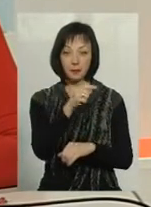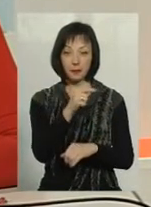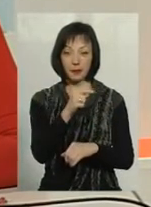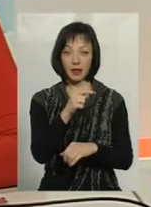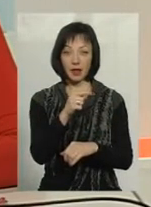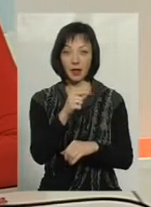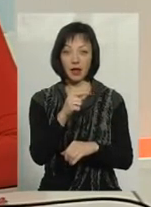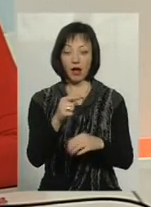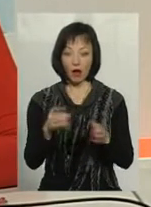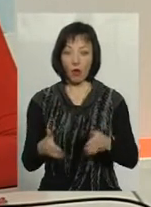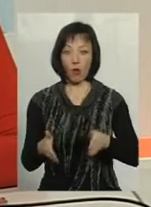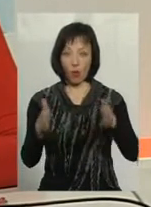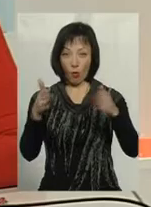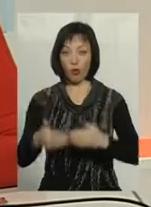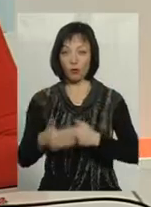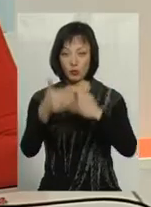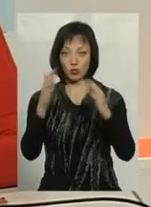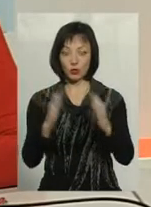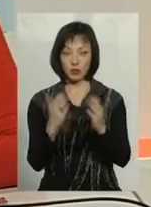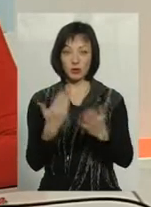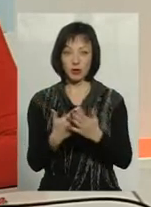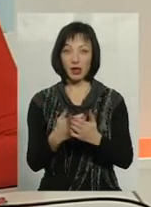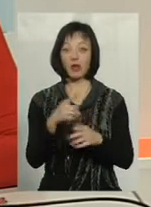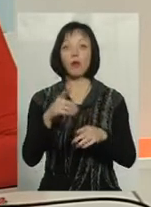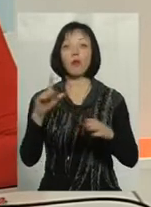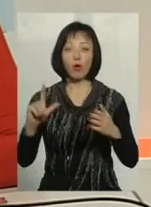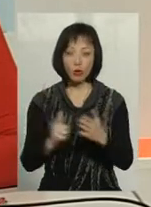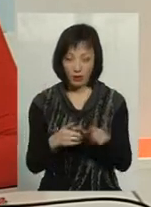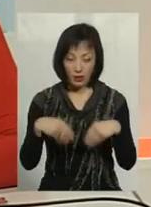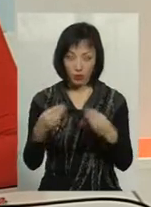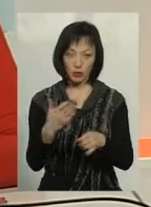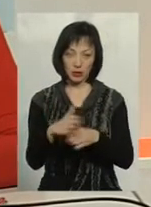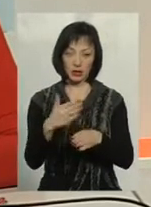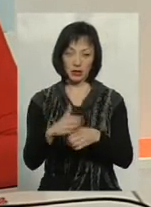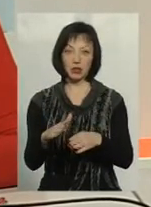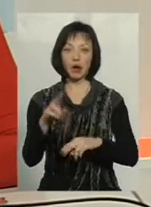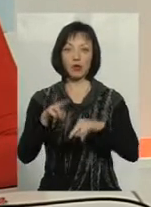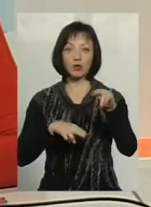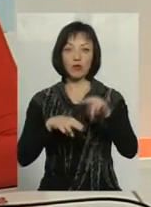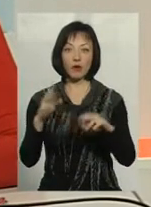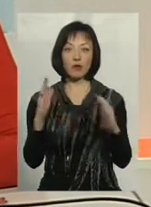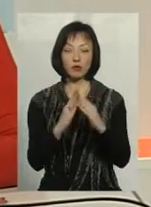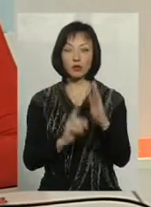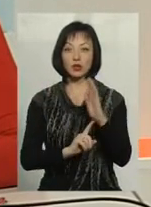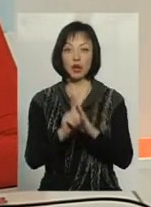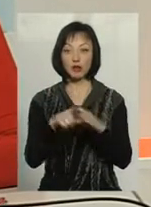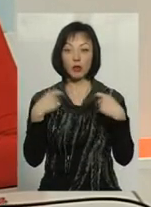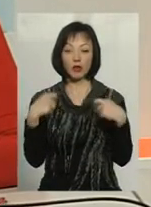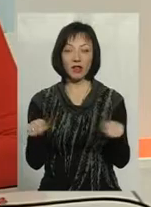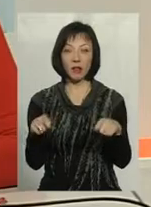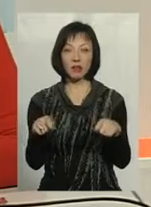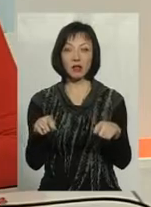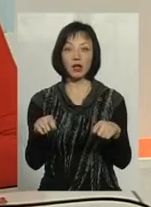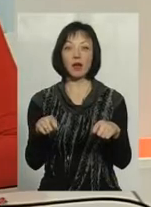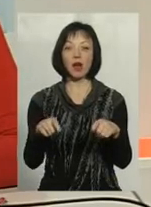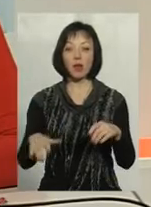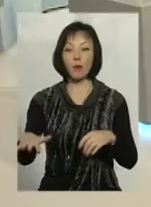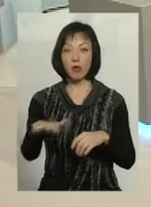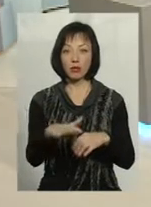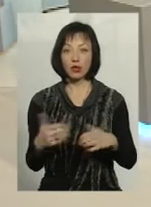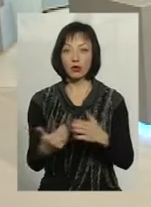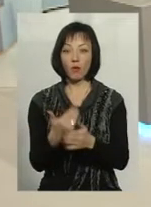які заробили свій стартовий капітал в Україні, зараз активно переводять активи за кордон?